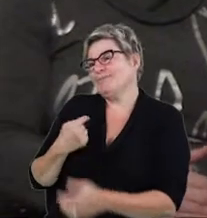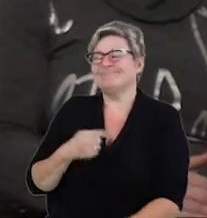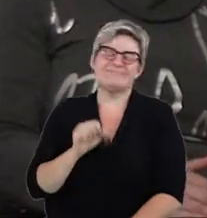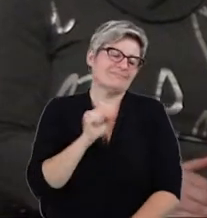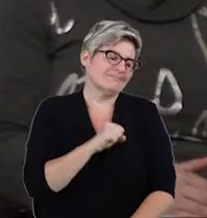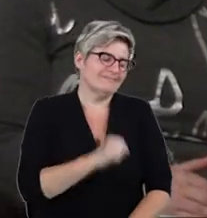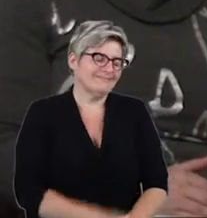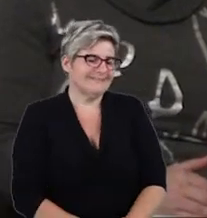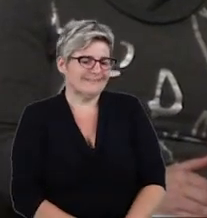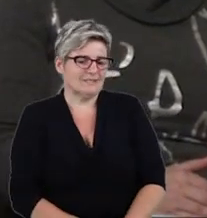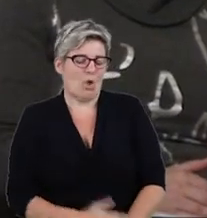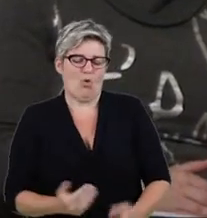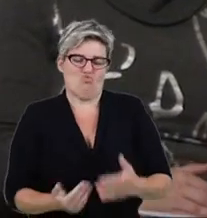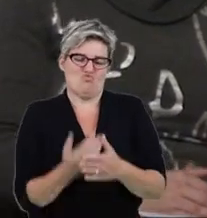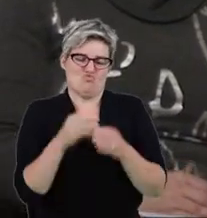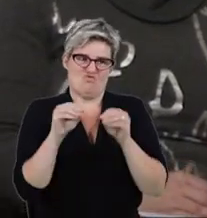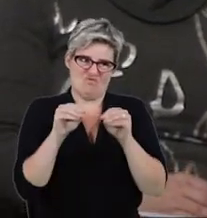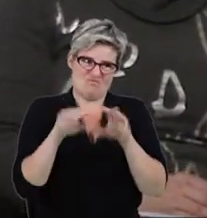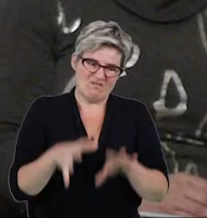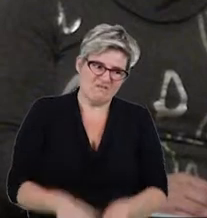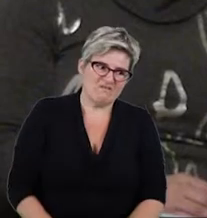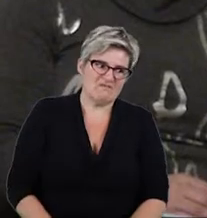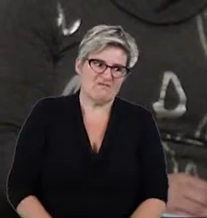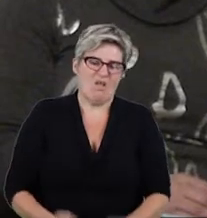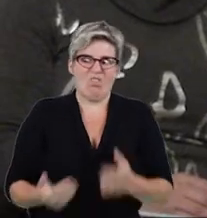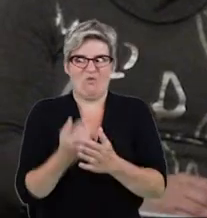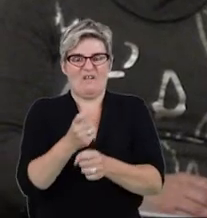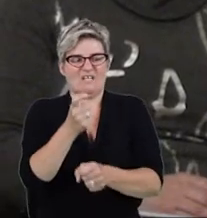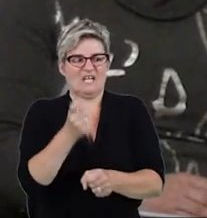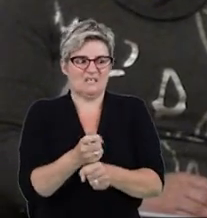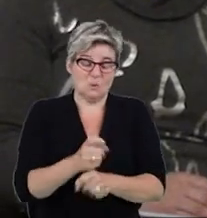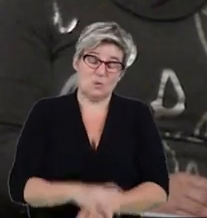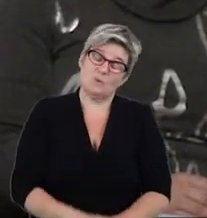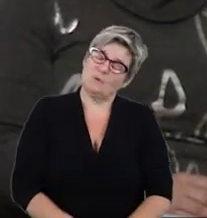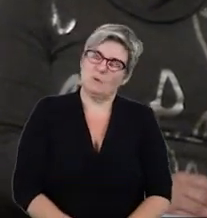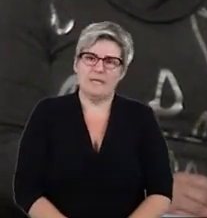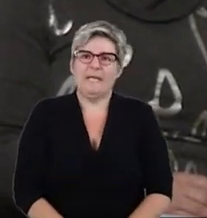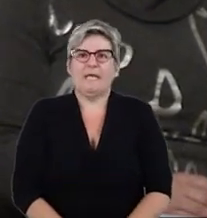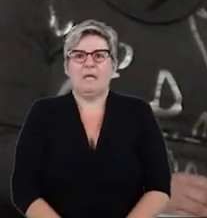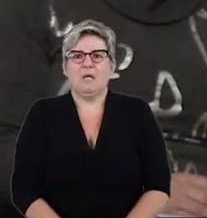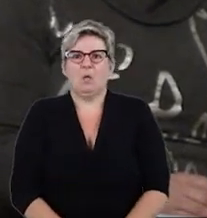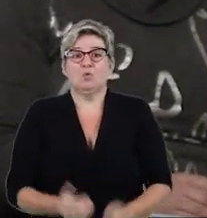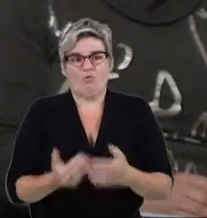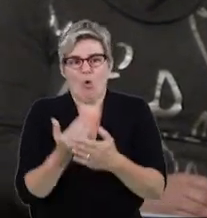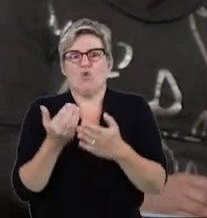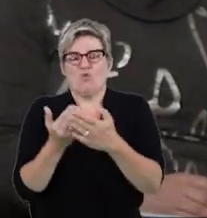Nouvelle école. Nouvelle école, nouveau prof, nouvelle direction,